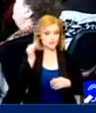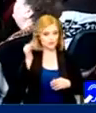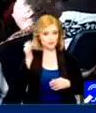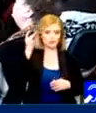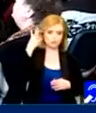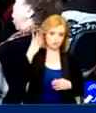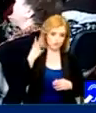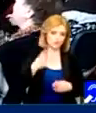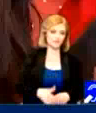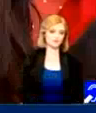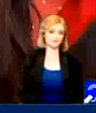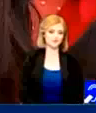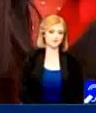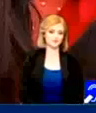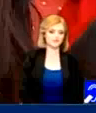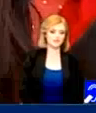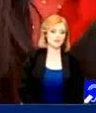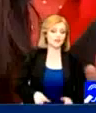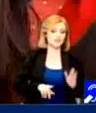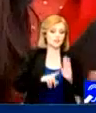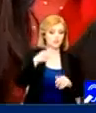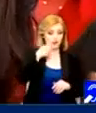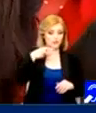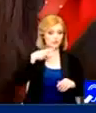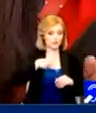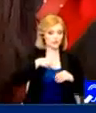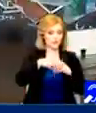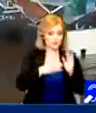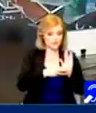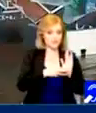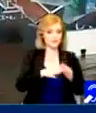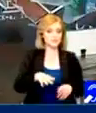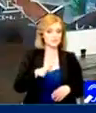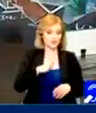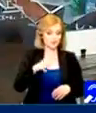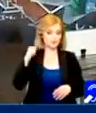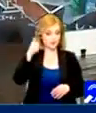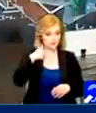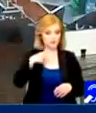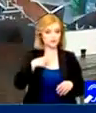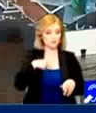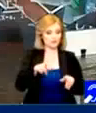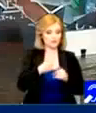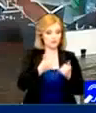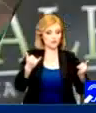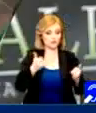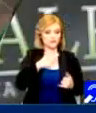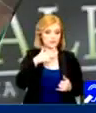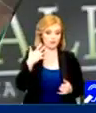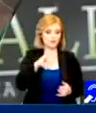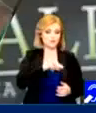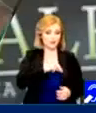la 1918 de Maria Sargun, în colaborare cu istoricul Ion Negrei, a fost declarată cea mai bună publicație în biblioteconomie.